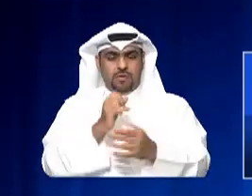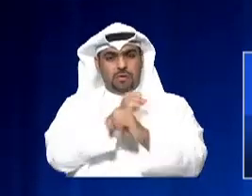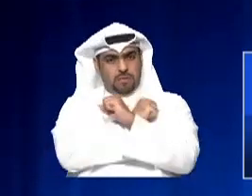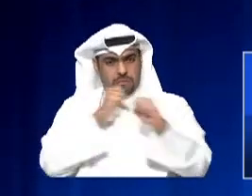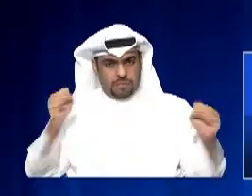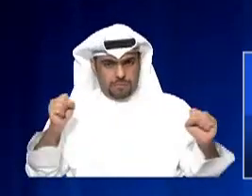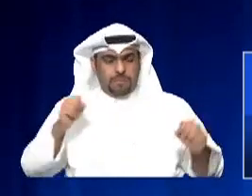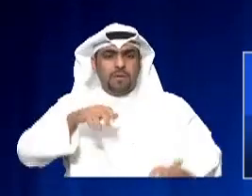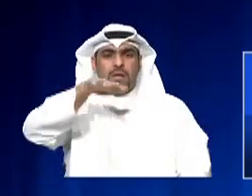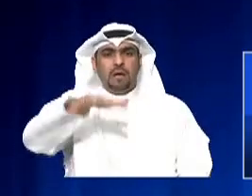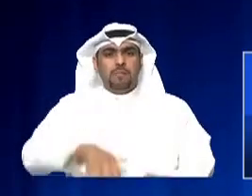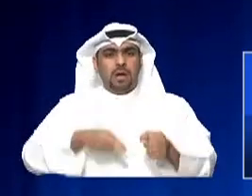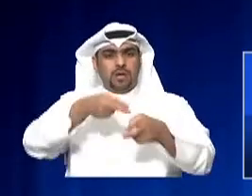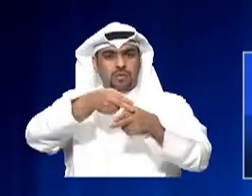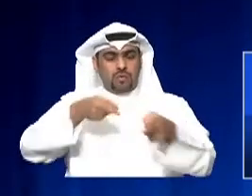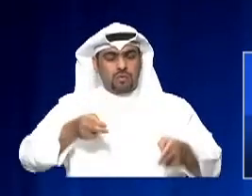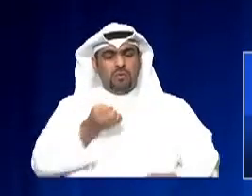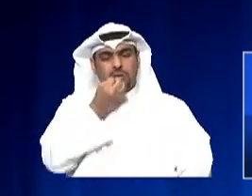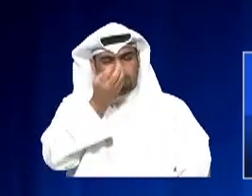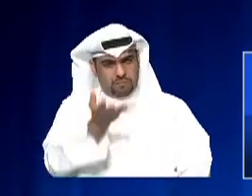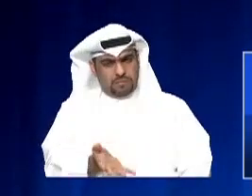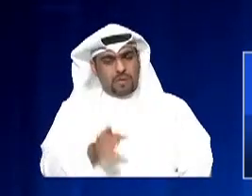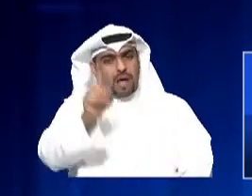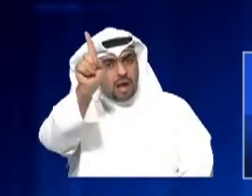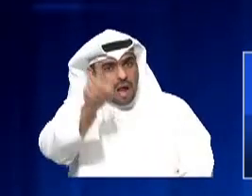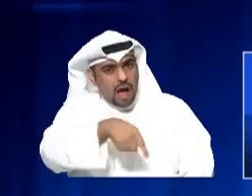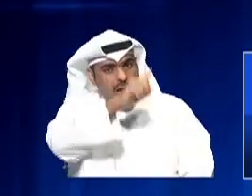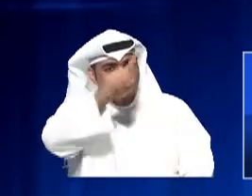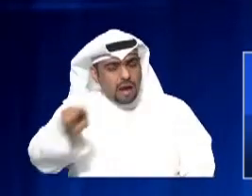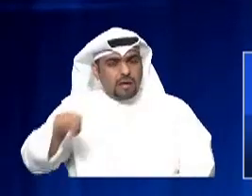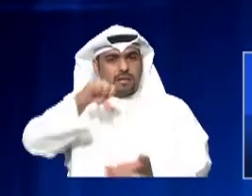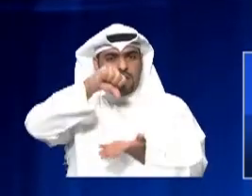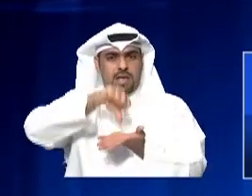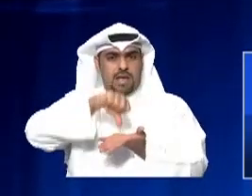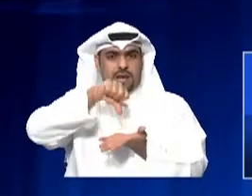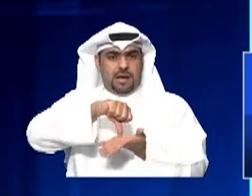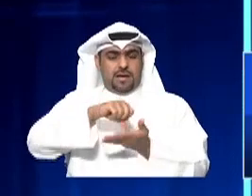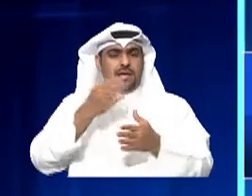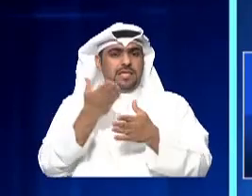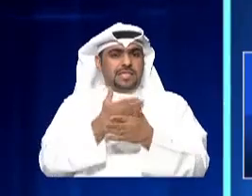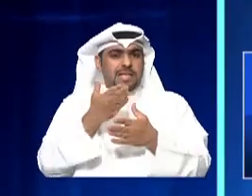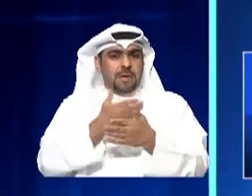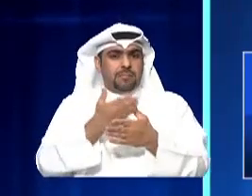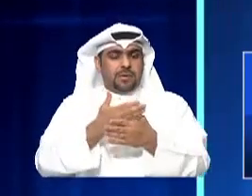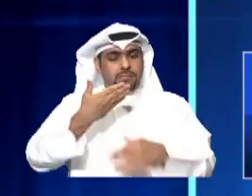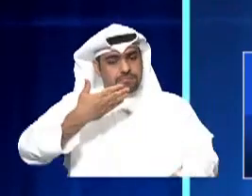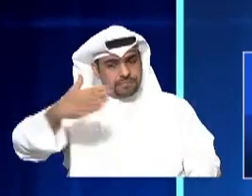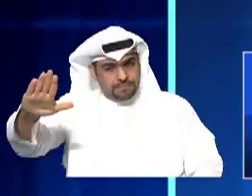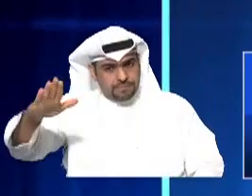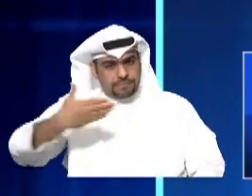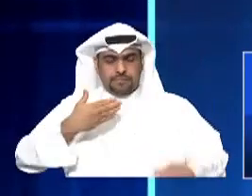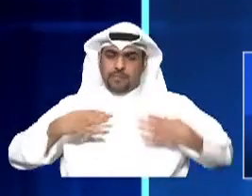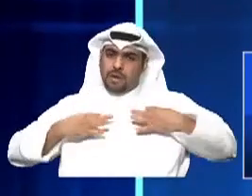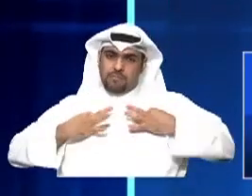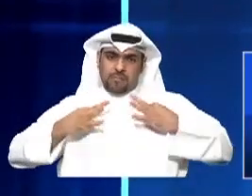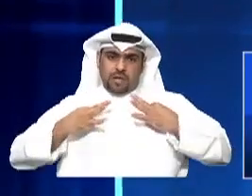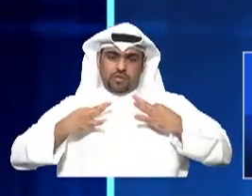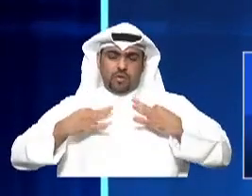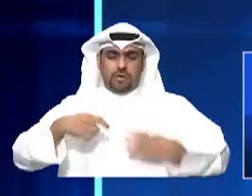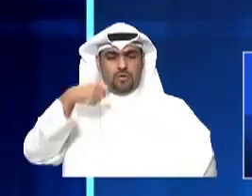العراق الشقيق ورفضها لكافة الاعتداءات التي تهدد أمنه واستقراره، معربة عن التعازي